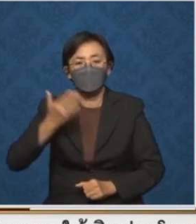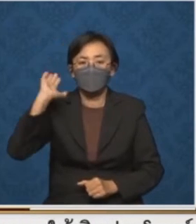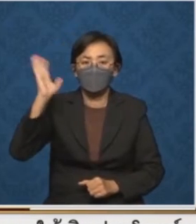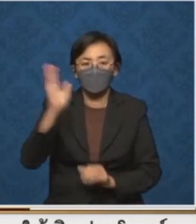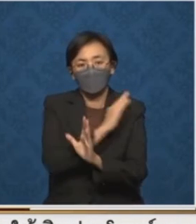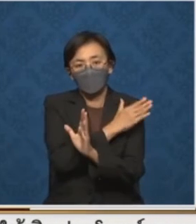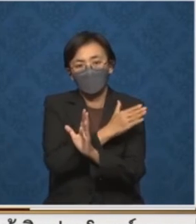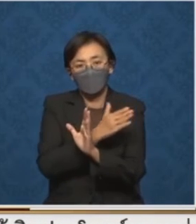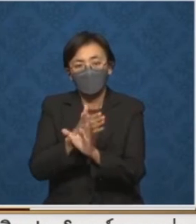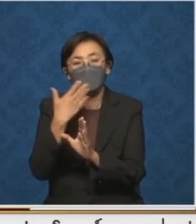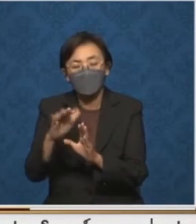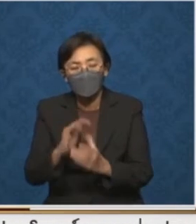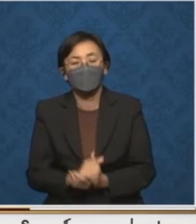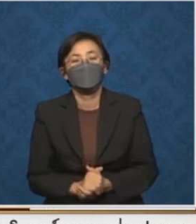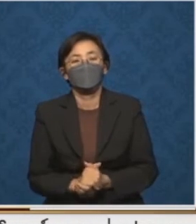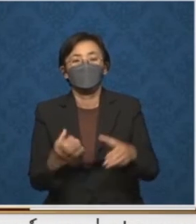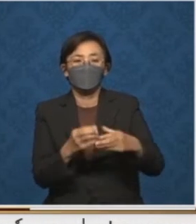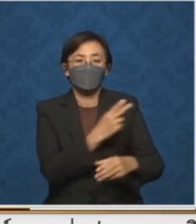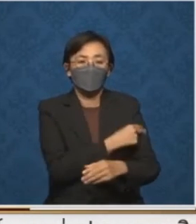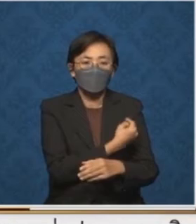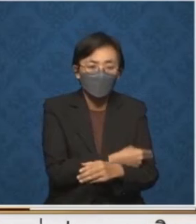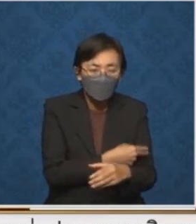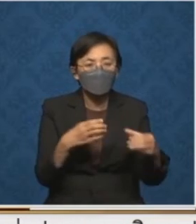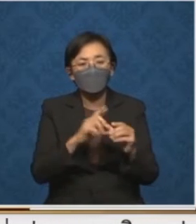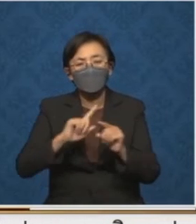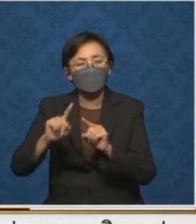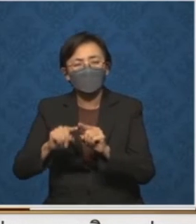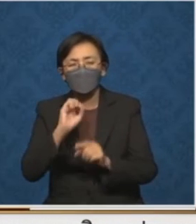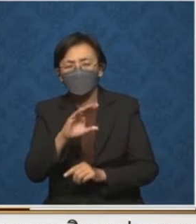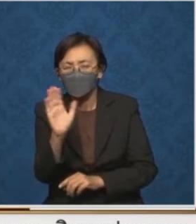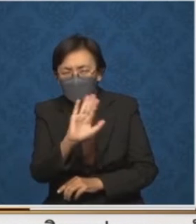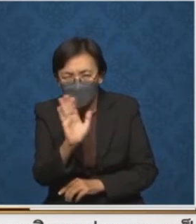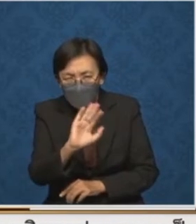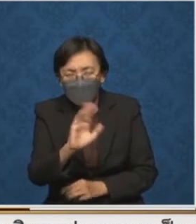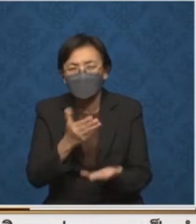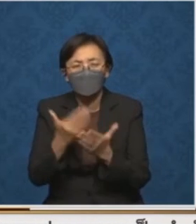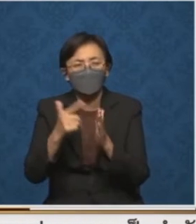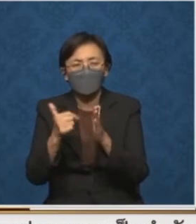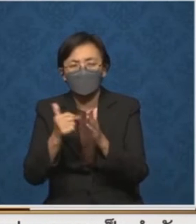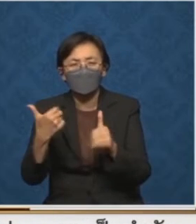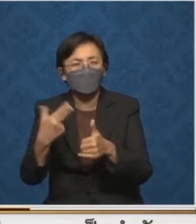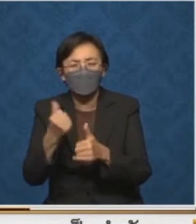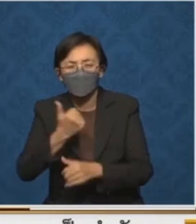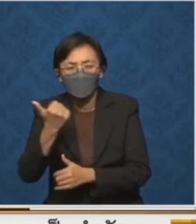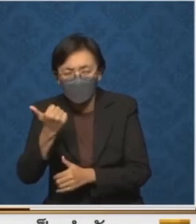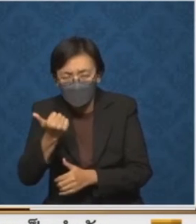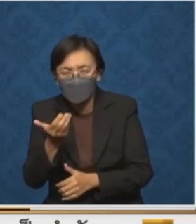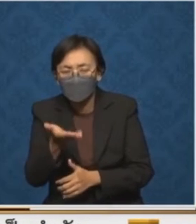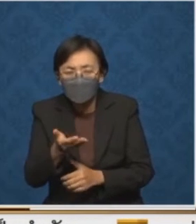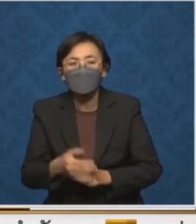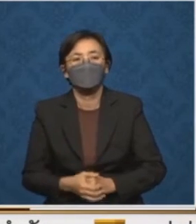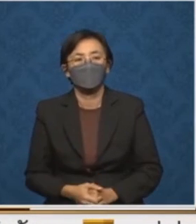็ยังจะดันทรังทำนี้อีกทำไม่เพื่ออะไรครั แล้เดี๋วผมดาวคำตอบไ้ก่อนนะ